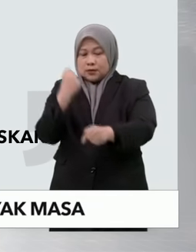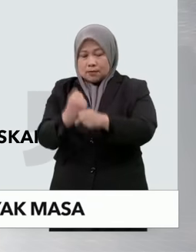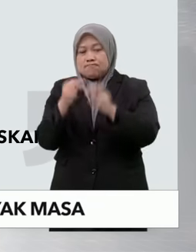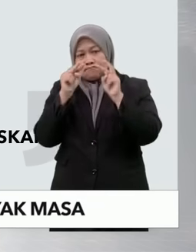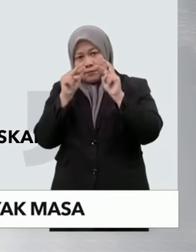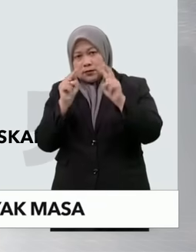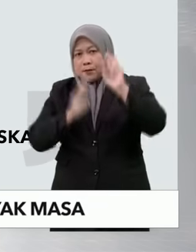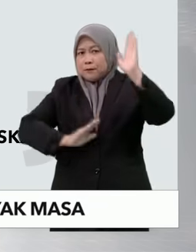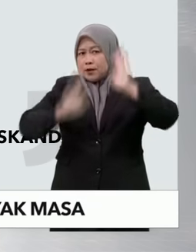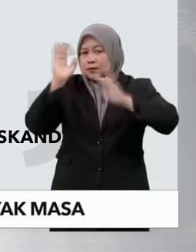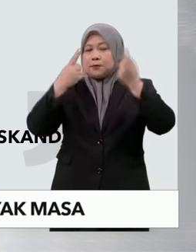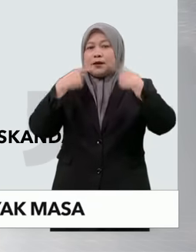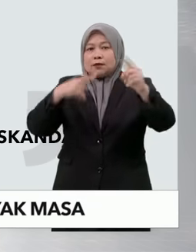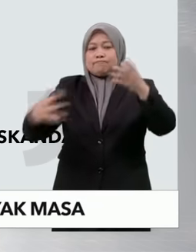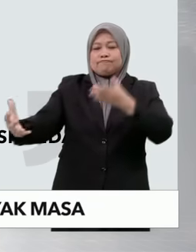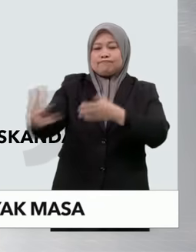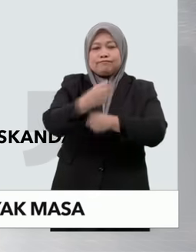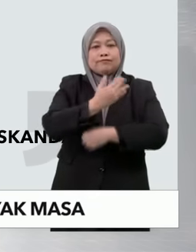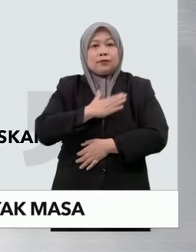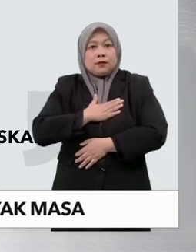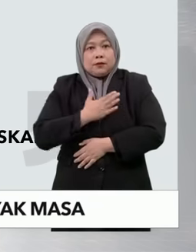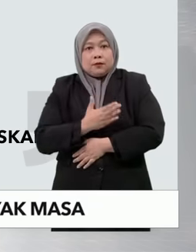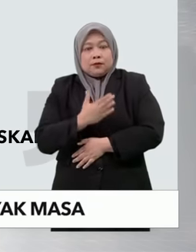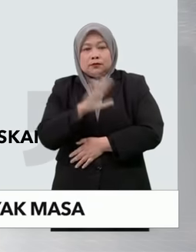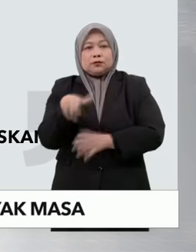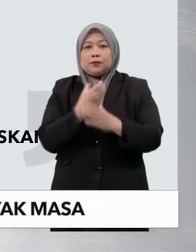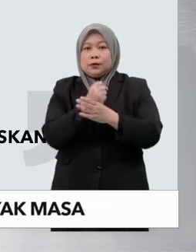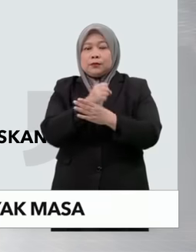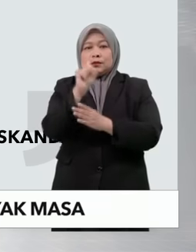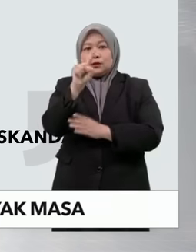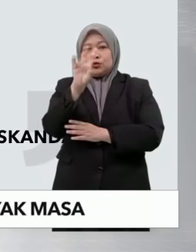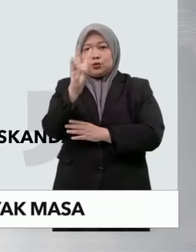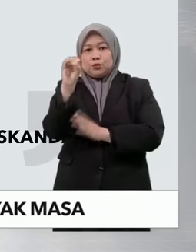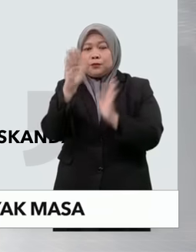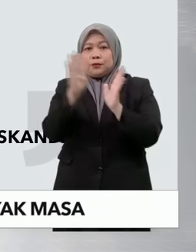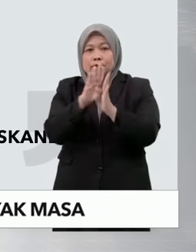menyaksikan Malaysia berjaya oleh komitmen Pelabuhan 170